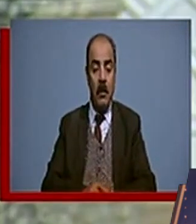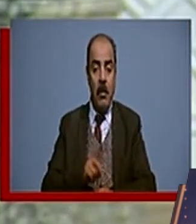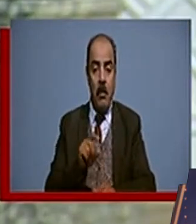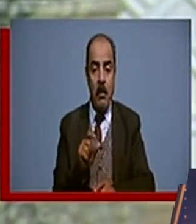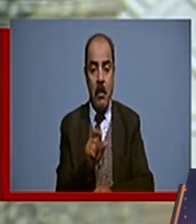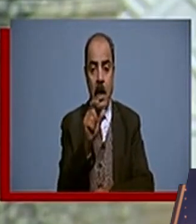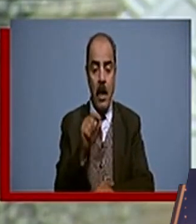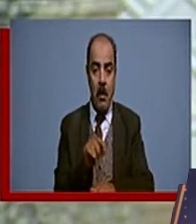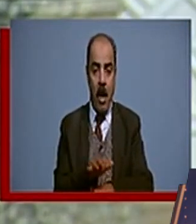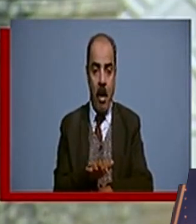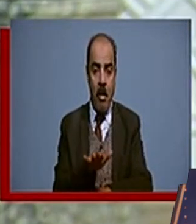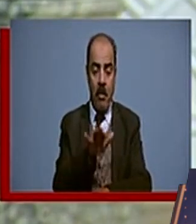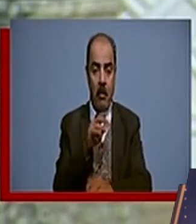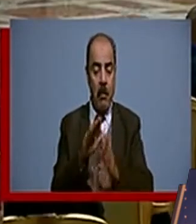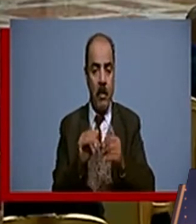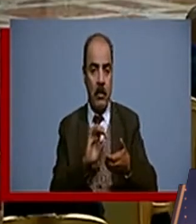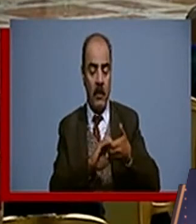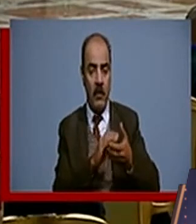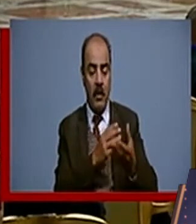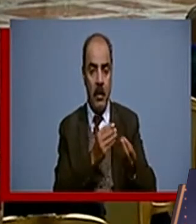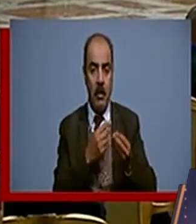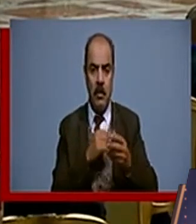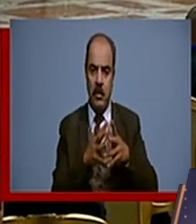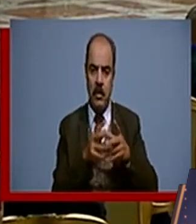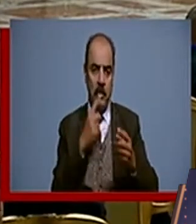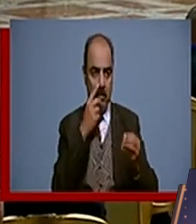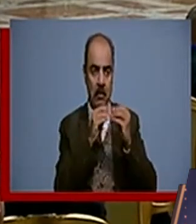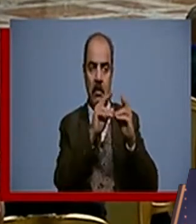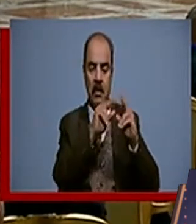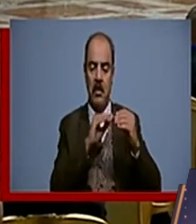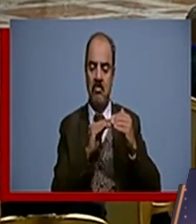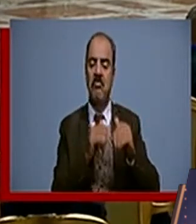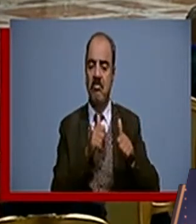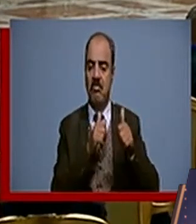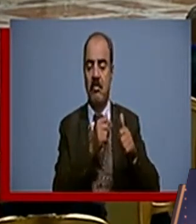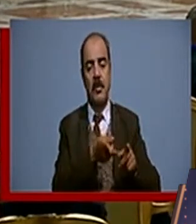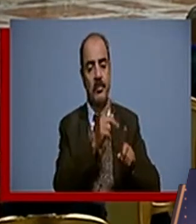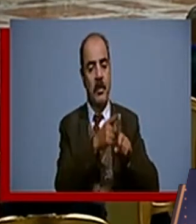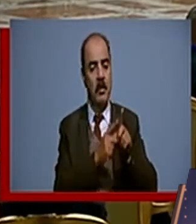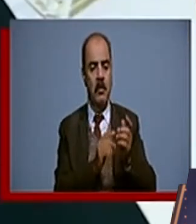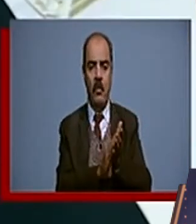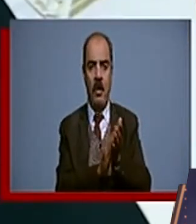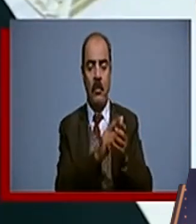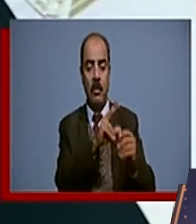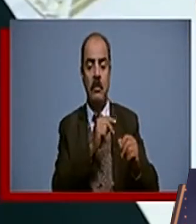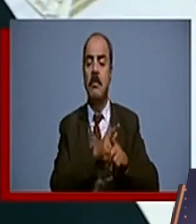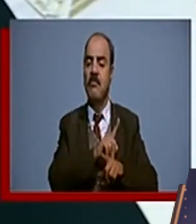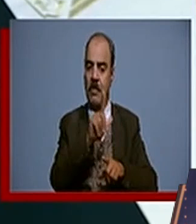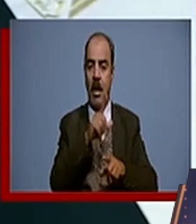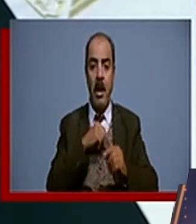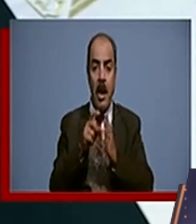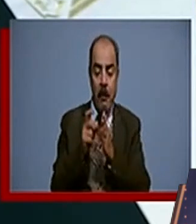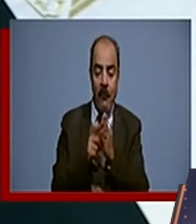فيها وبرضه ده وجدت فيه توافق وتفاهم من دولة رئيسة الوزراء على إن أهمية الوصول